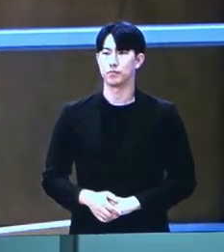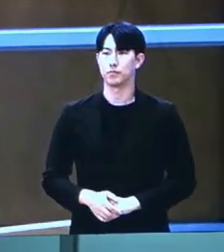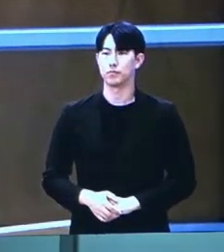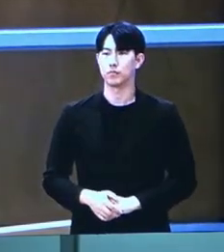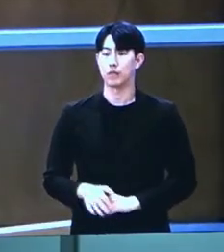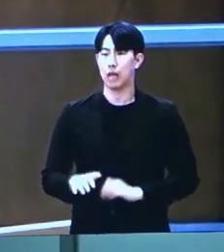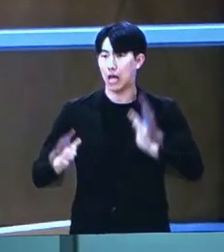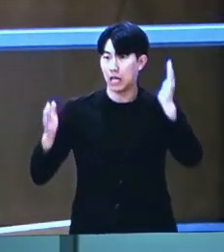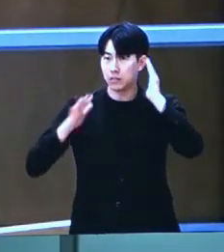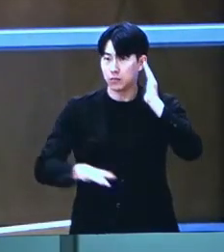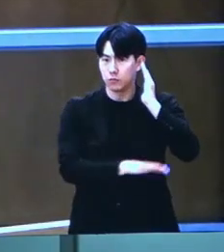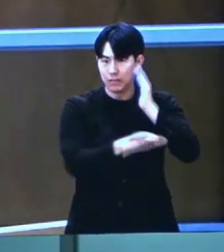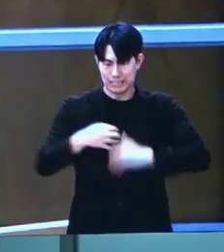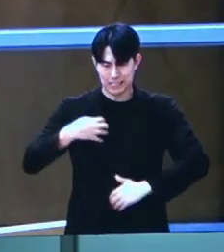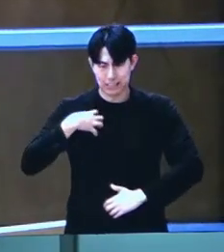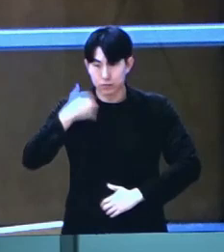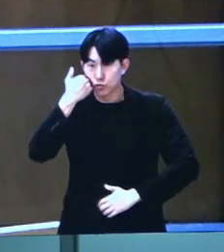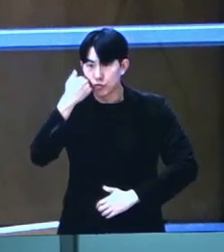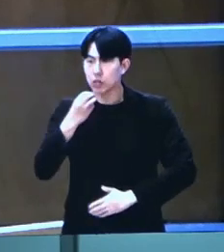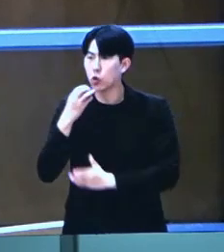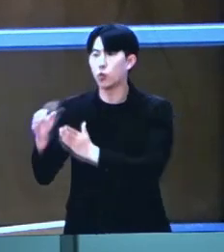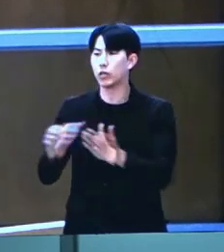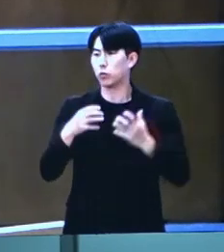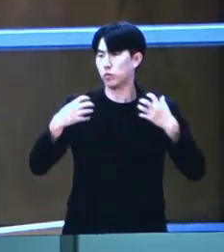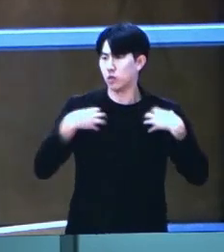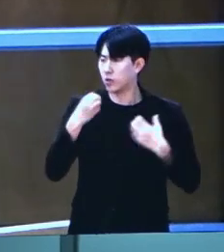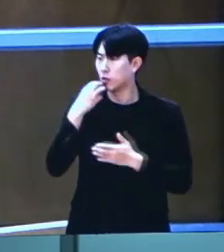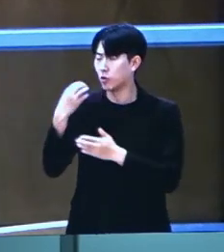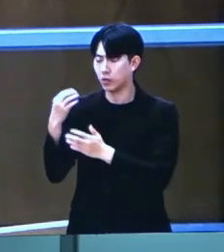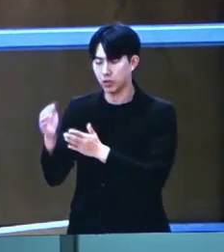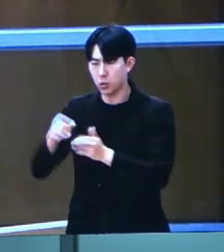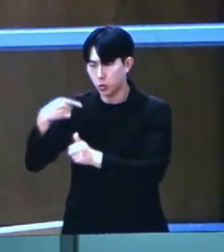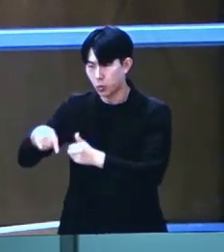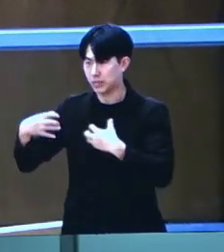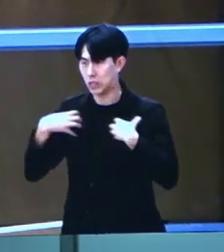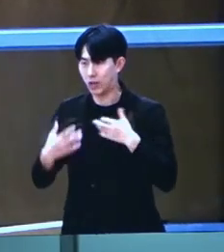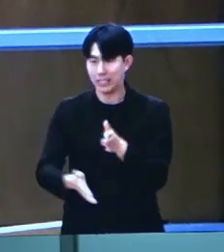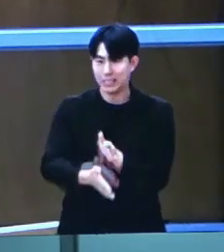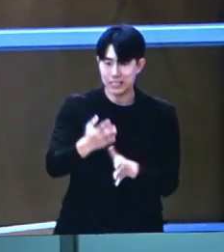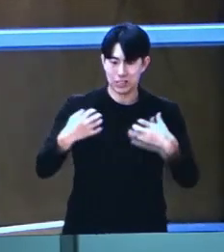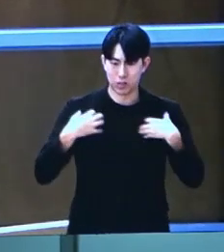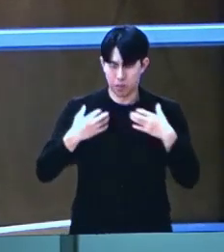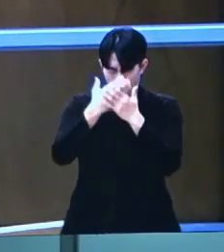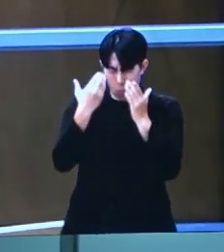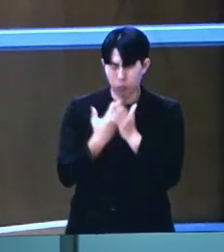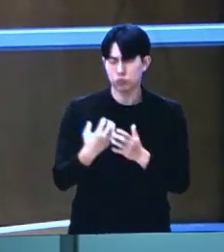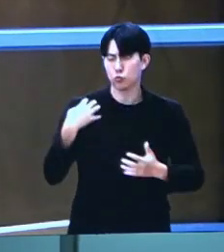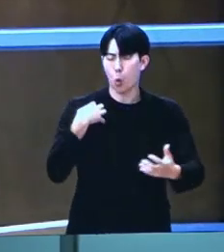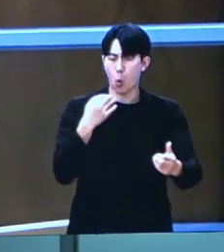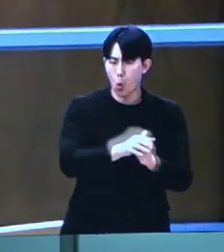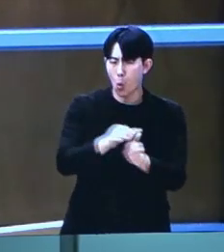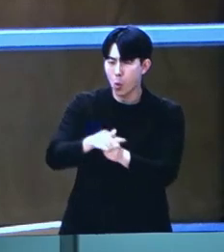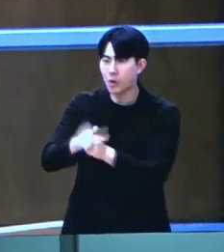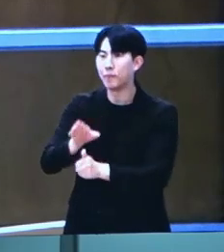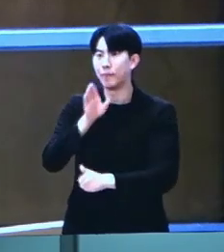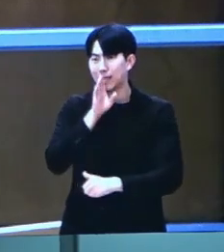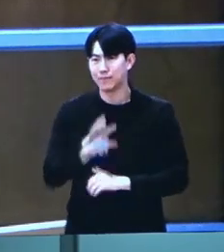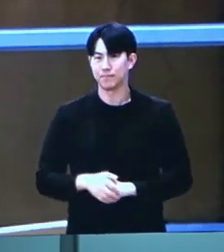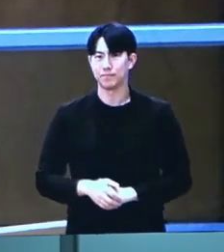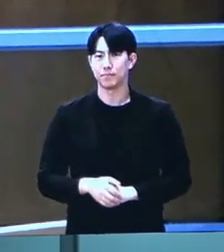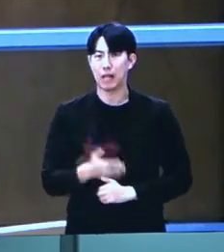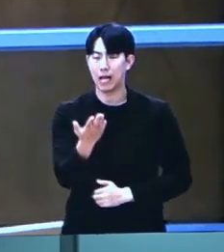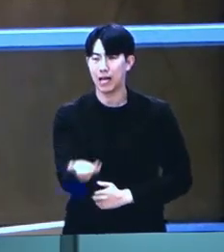우리 아이들에 대한 책임은 경기도청, 경기도교육청, 시군 모두에게 있음을 공감합니다.